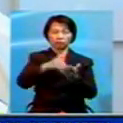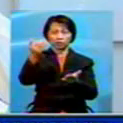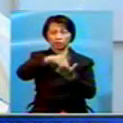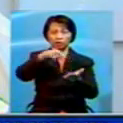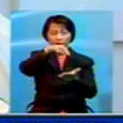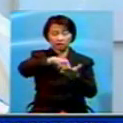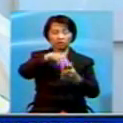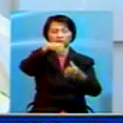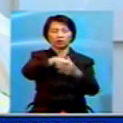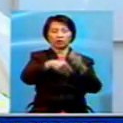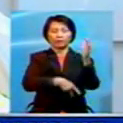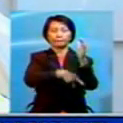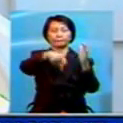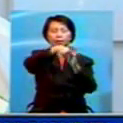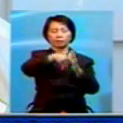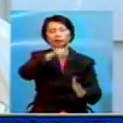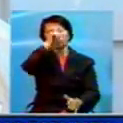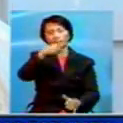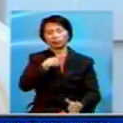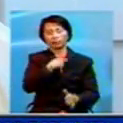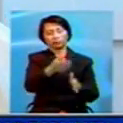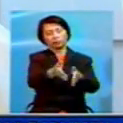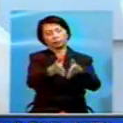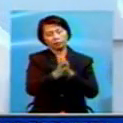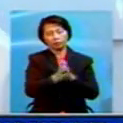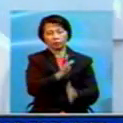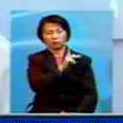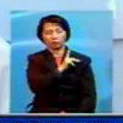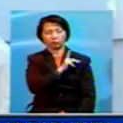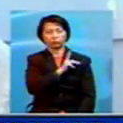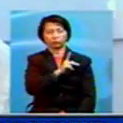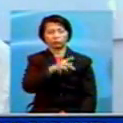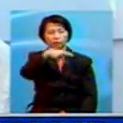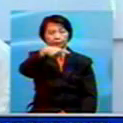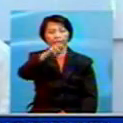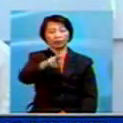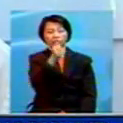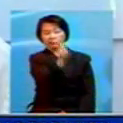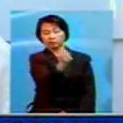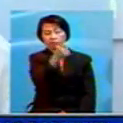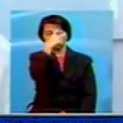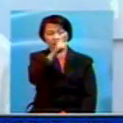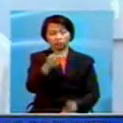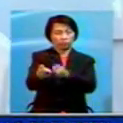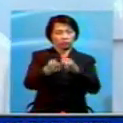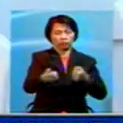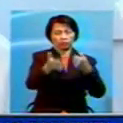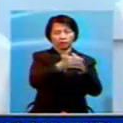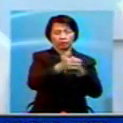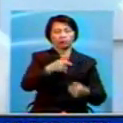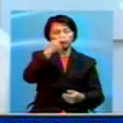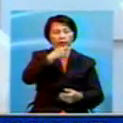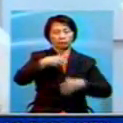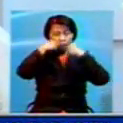dalam parlimen sepatutnya kita minta supaya ketua pembangkang itu sendiri untuk menarik balik dan menyatakan